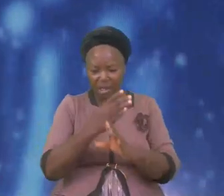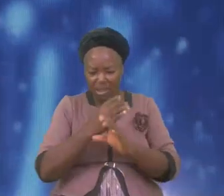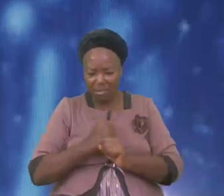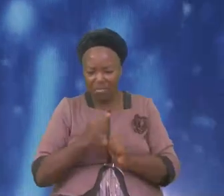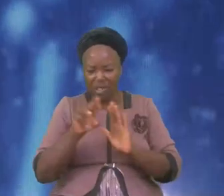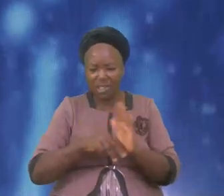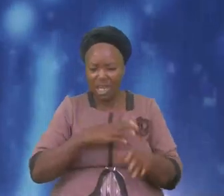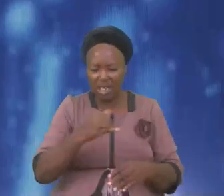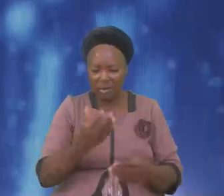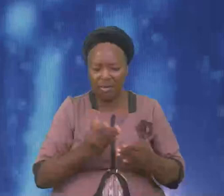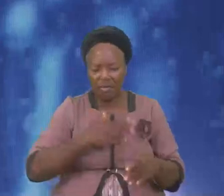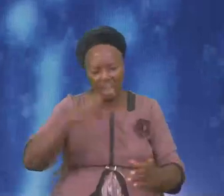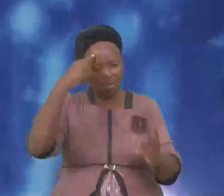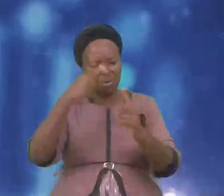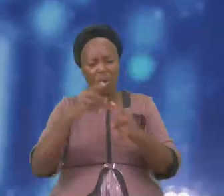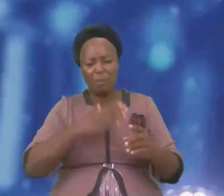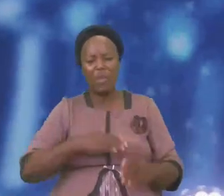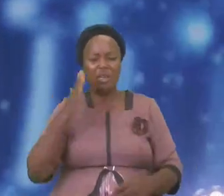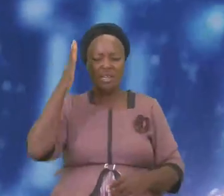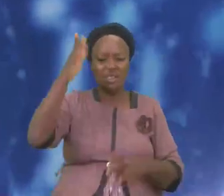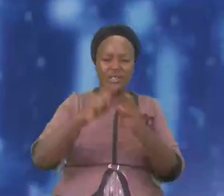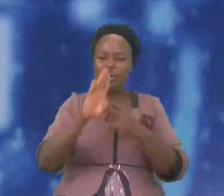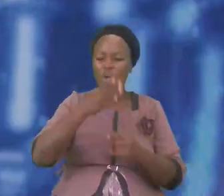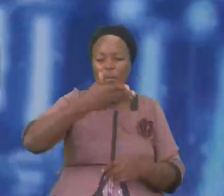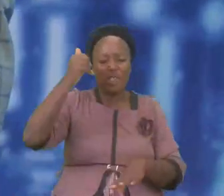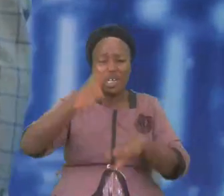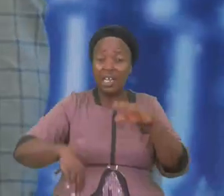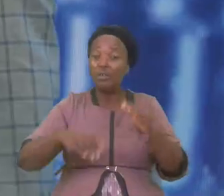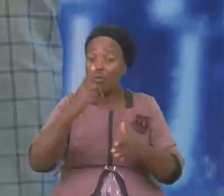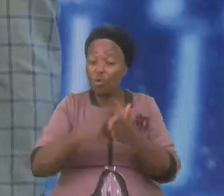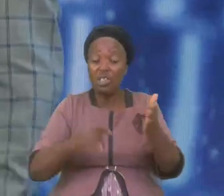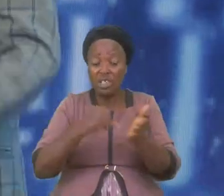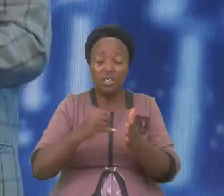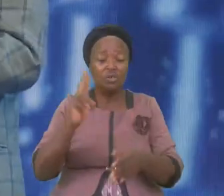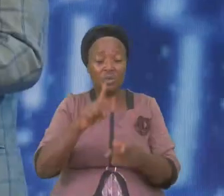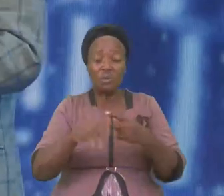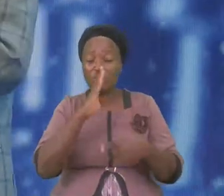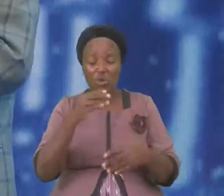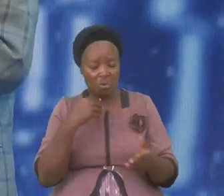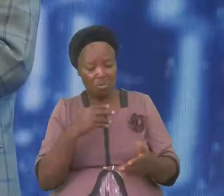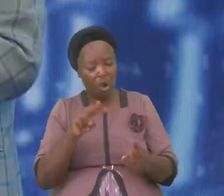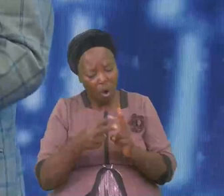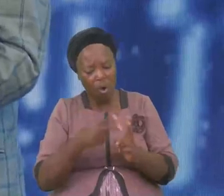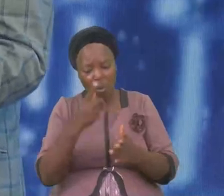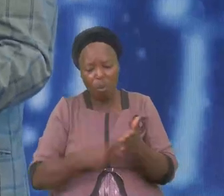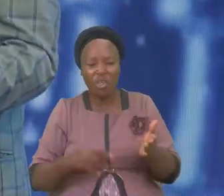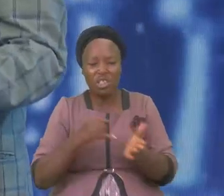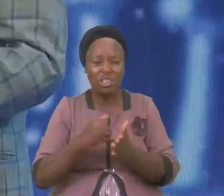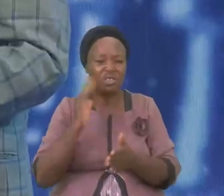veux que ma destinée soit meilleure que ce qu'il était et de ce qu'il sera.